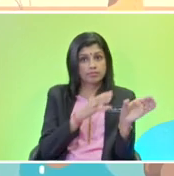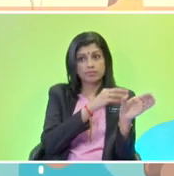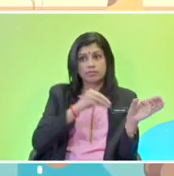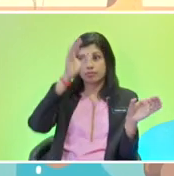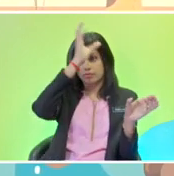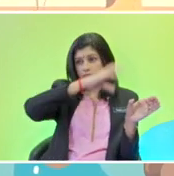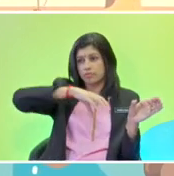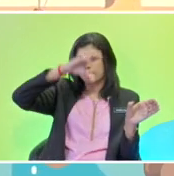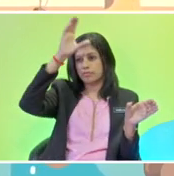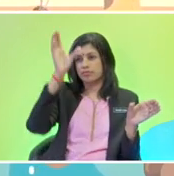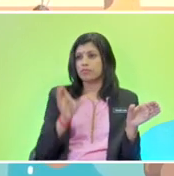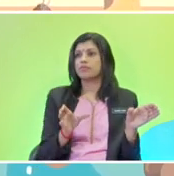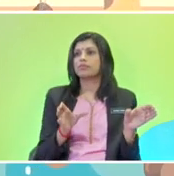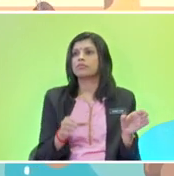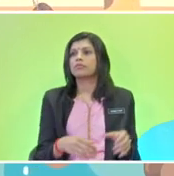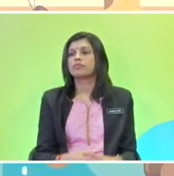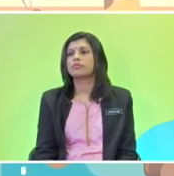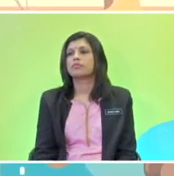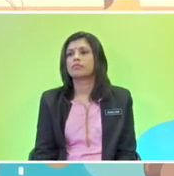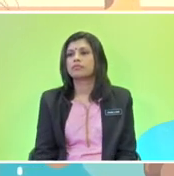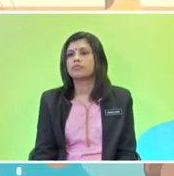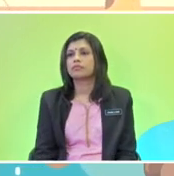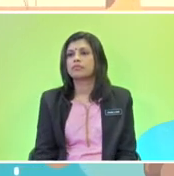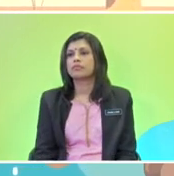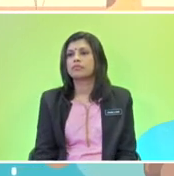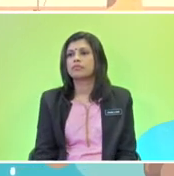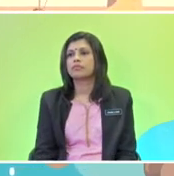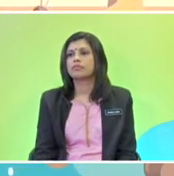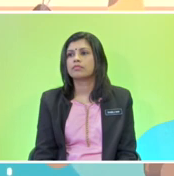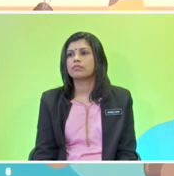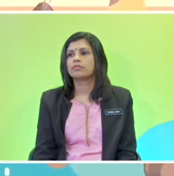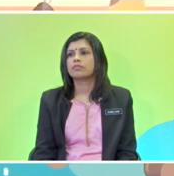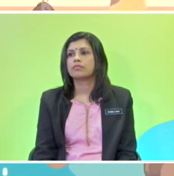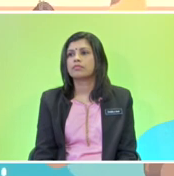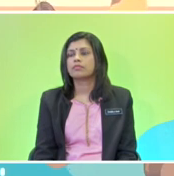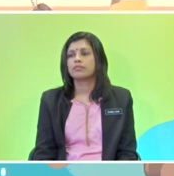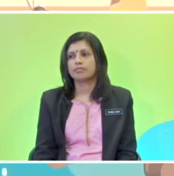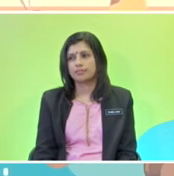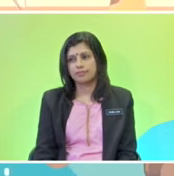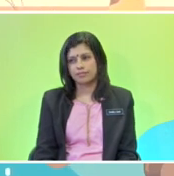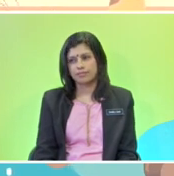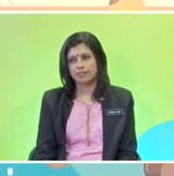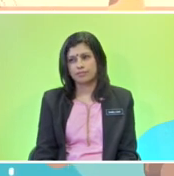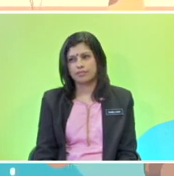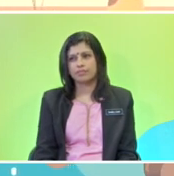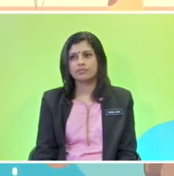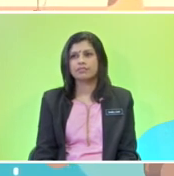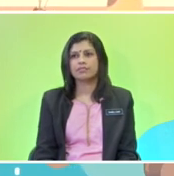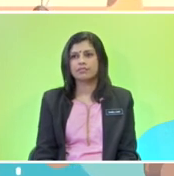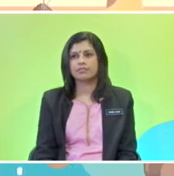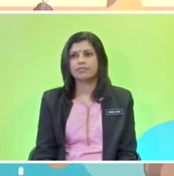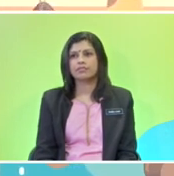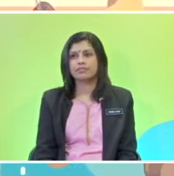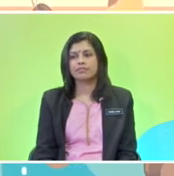dan juga Kak Fika. Samalah kita. Alamak. Ni jawapan tadi, cikgu.